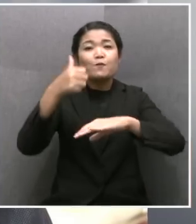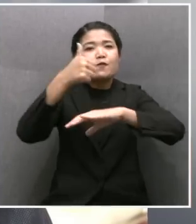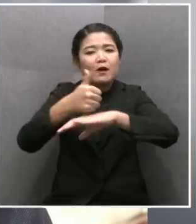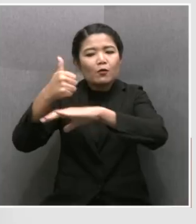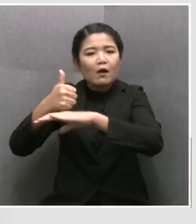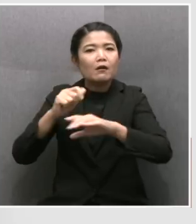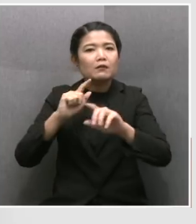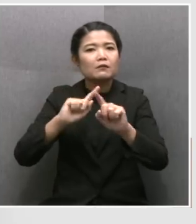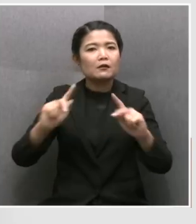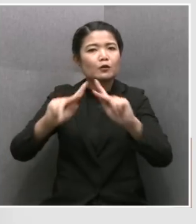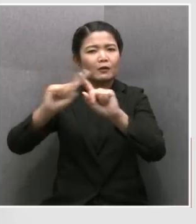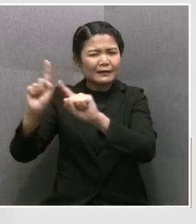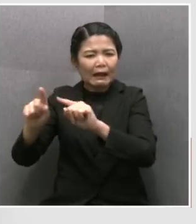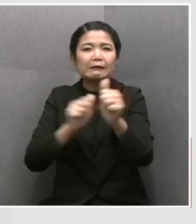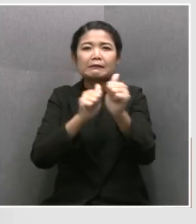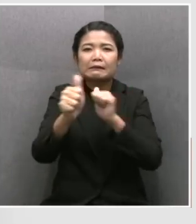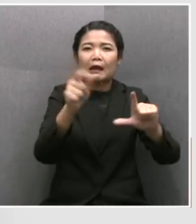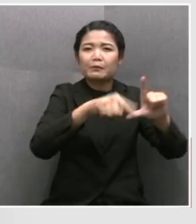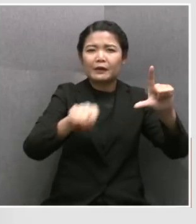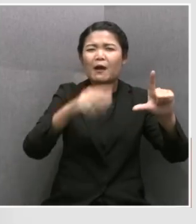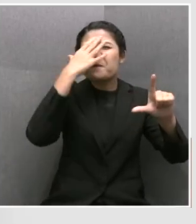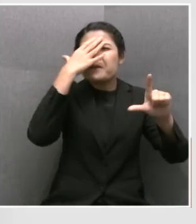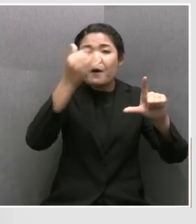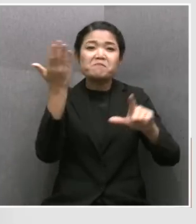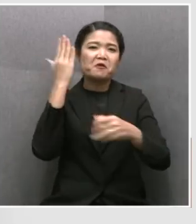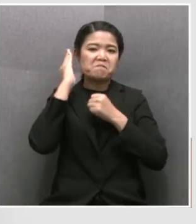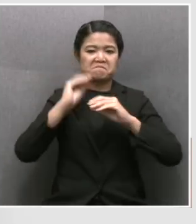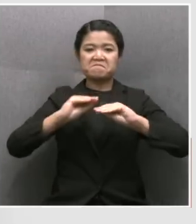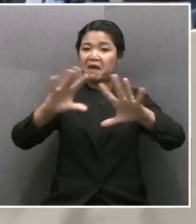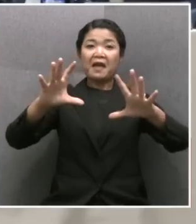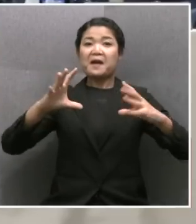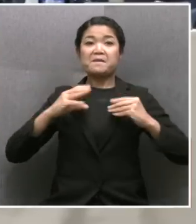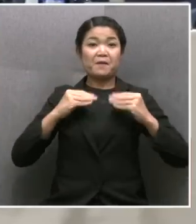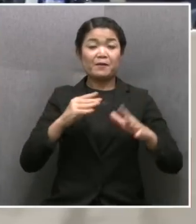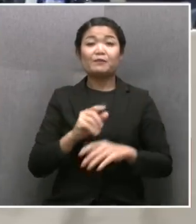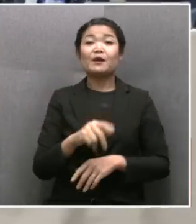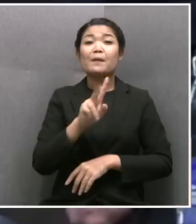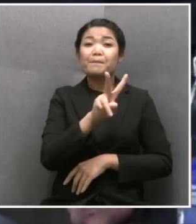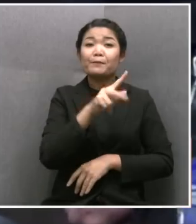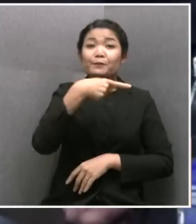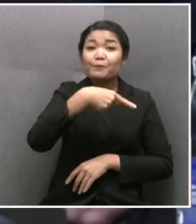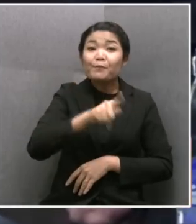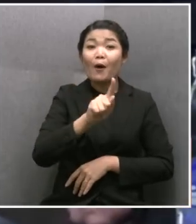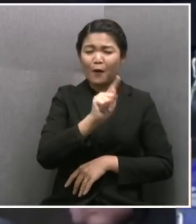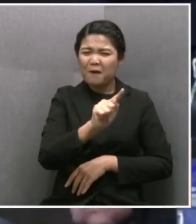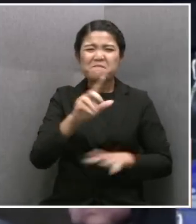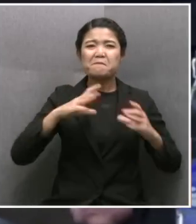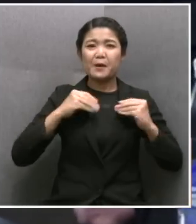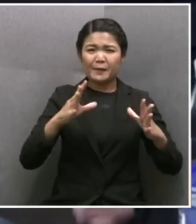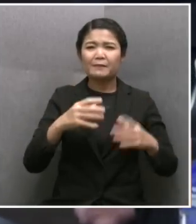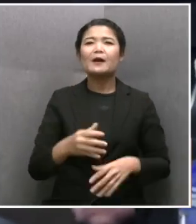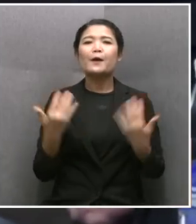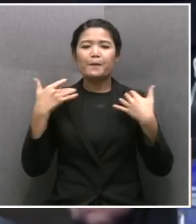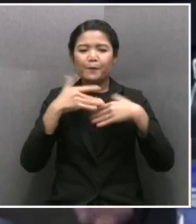ก่อนหน้านี้ประกาศว่าไม่เอา 2ปและยินดีจับมือจัดตั้งรัฐบาลกับพรรคก้าวไกลแต่สุดท้ายกลับ